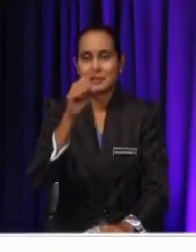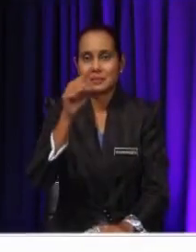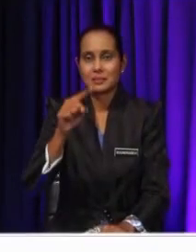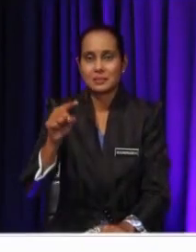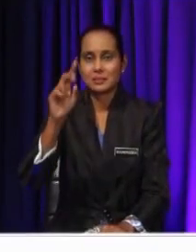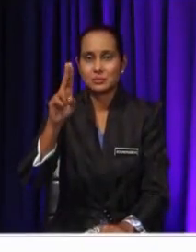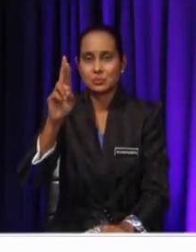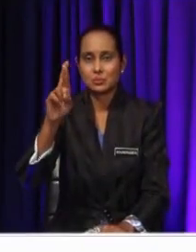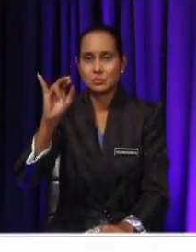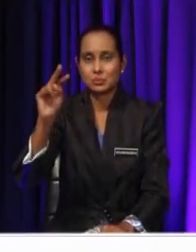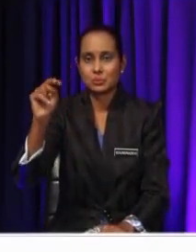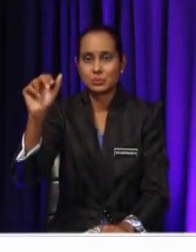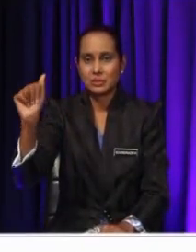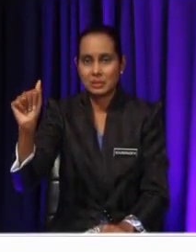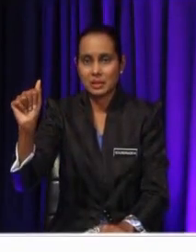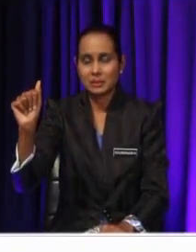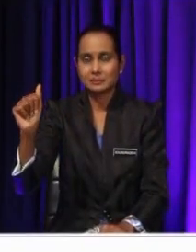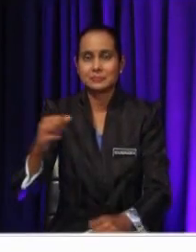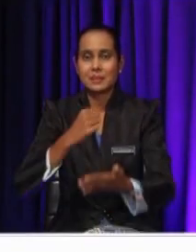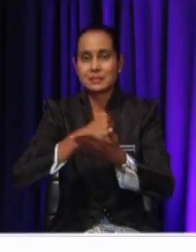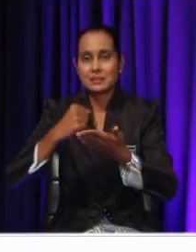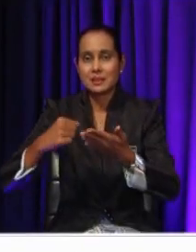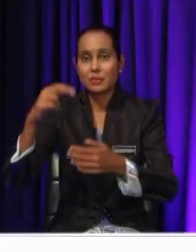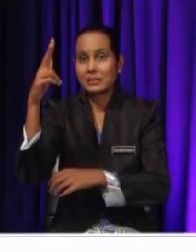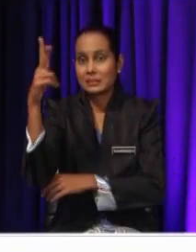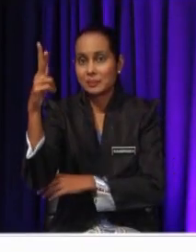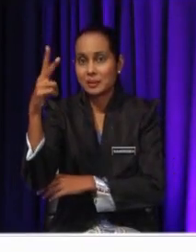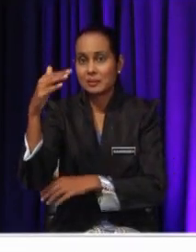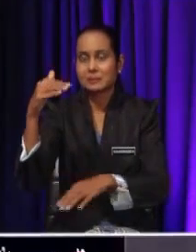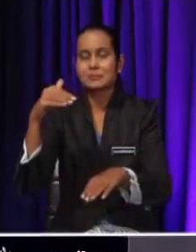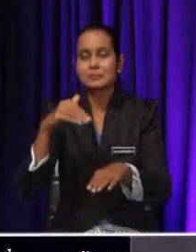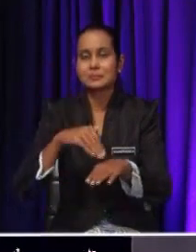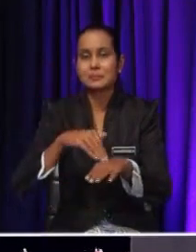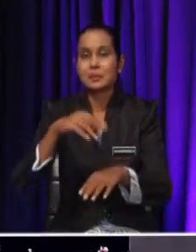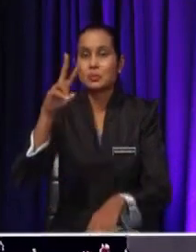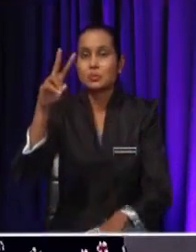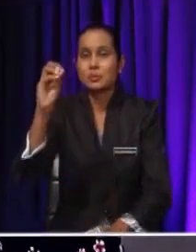negara ke-13 yaitu pada tahun 2016 siapapun